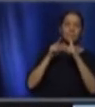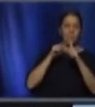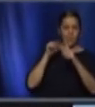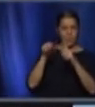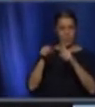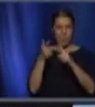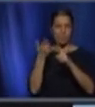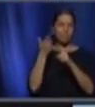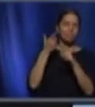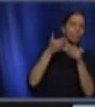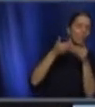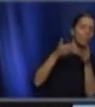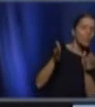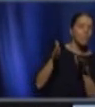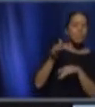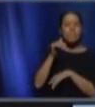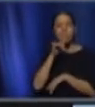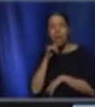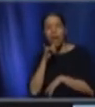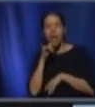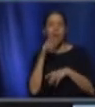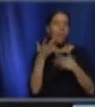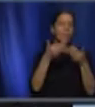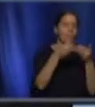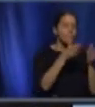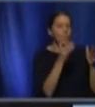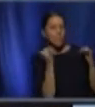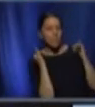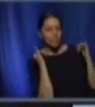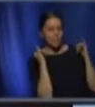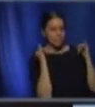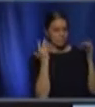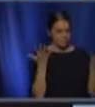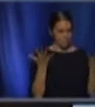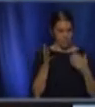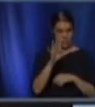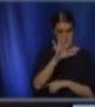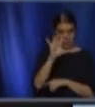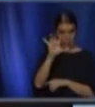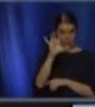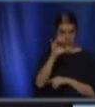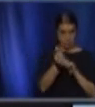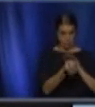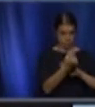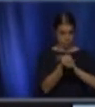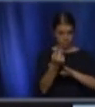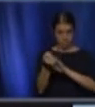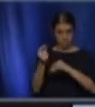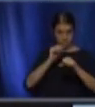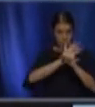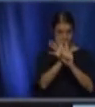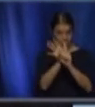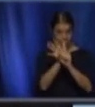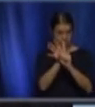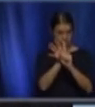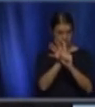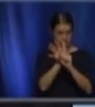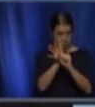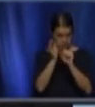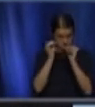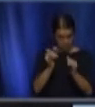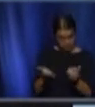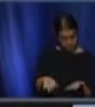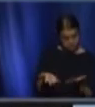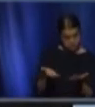toujours ce chiffre-là qui est visé ou vous revenez sur ce que vous avez dit? Non. Écoutez, là, on est à 800